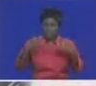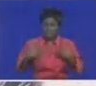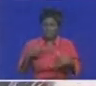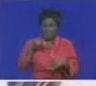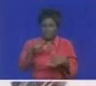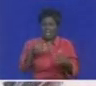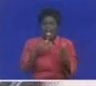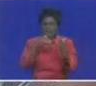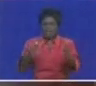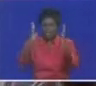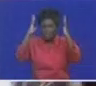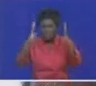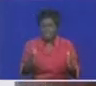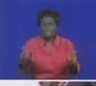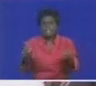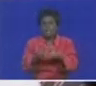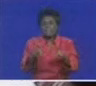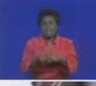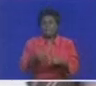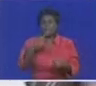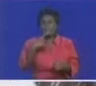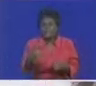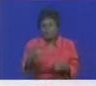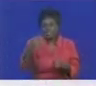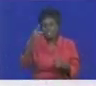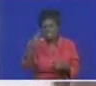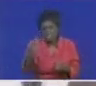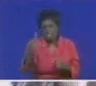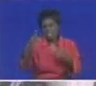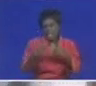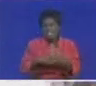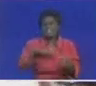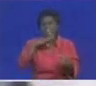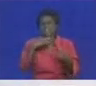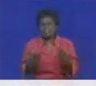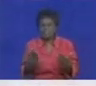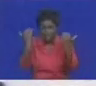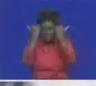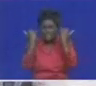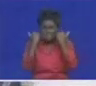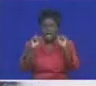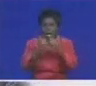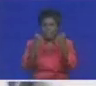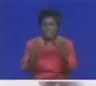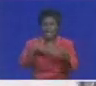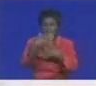yaliathirika pakubwa, huku jumla ya watu 128 wakipoteza maisha yao. Kesi hiyo itasikizwa tena Machi 13.